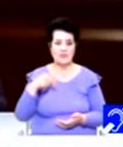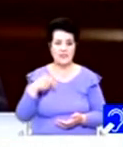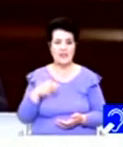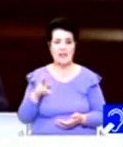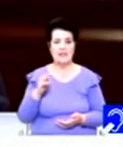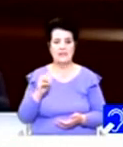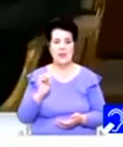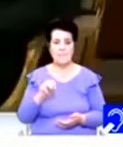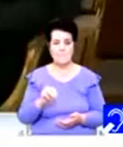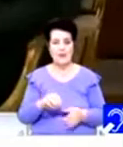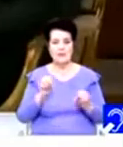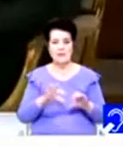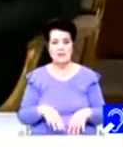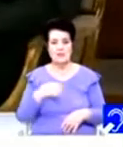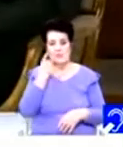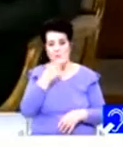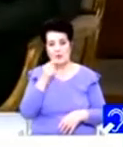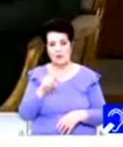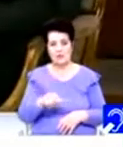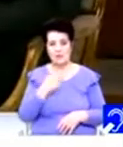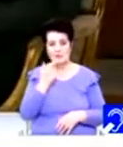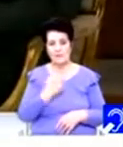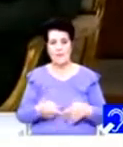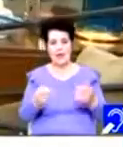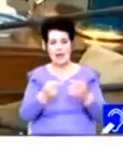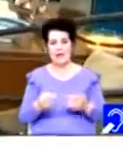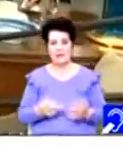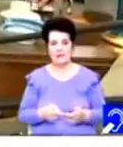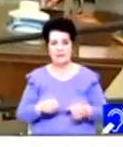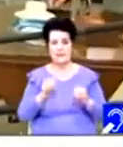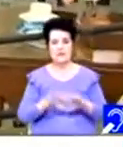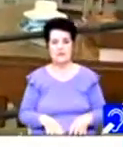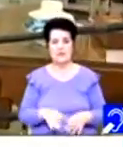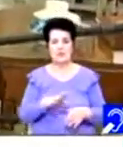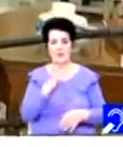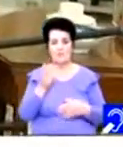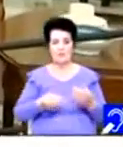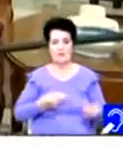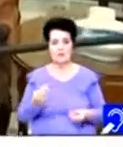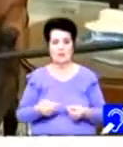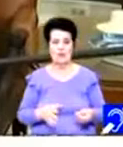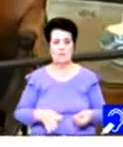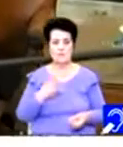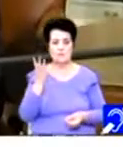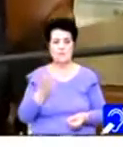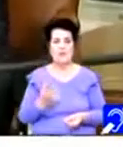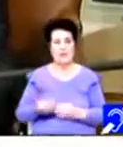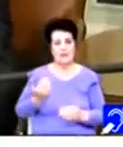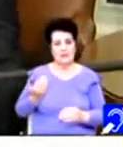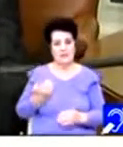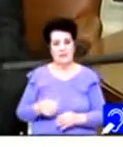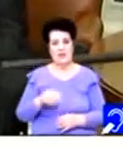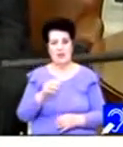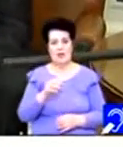luat decizia din motive de personalitate, mai exact, de ciudă că acordul a fost încheiat de predecesorul